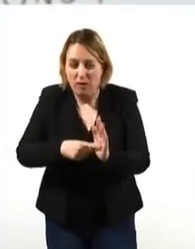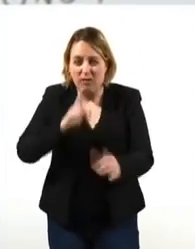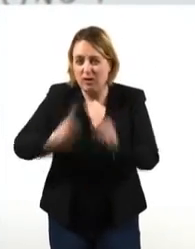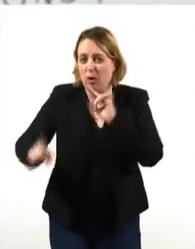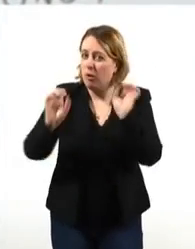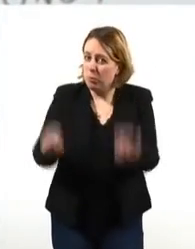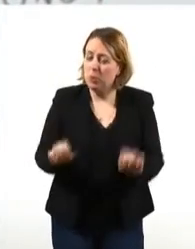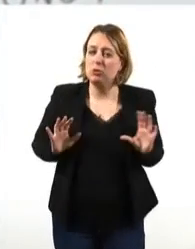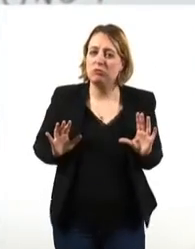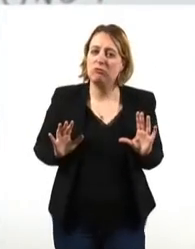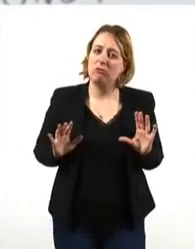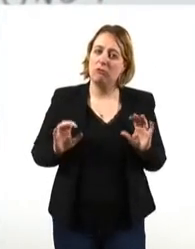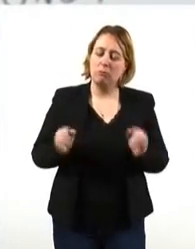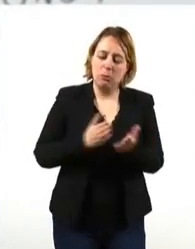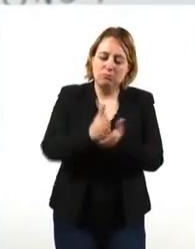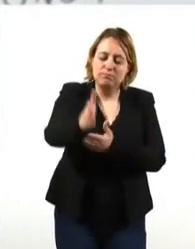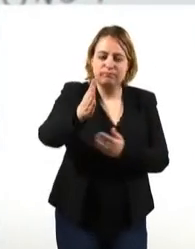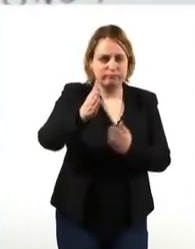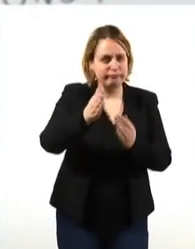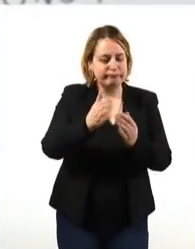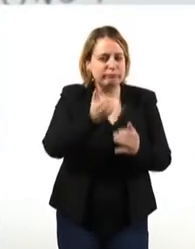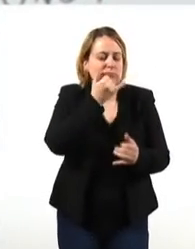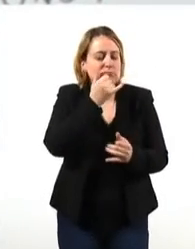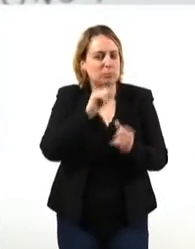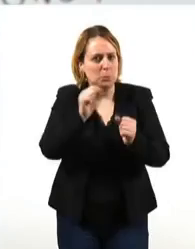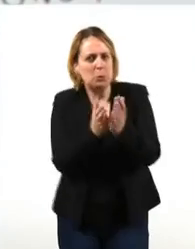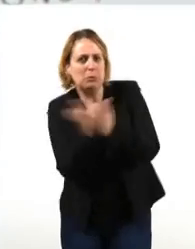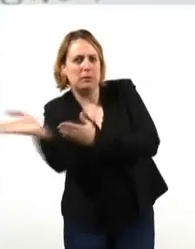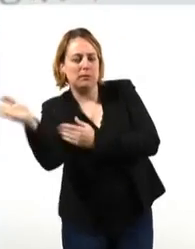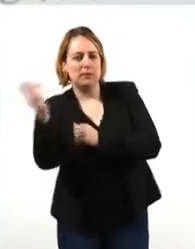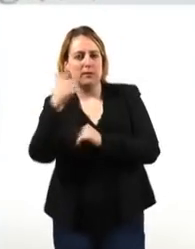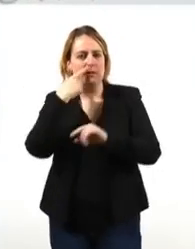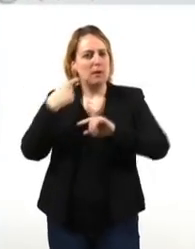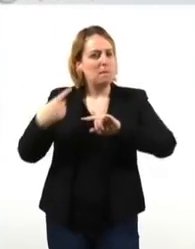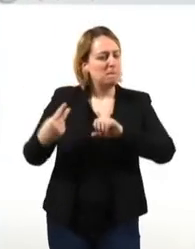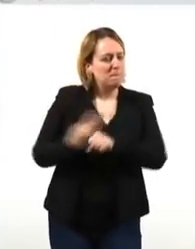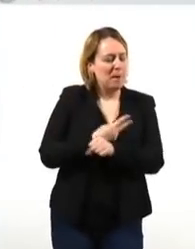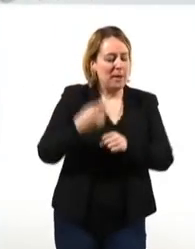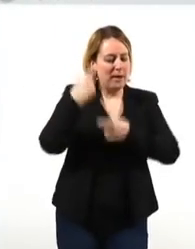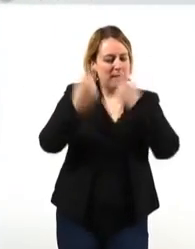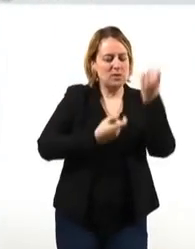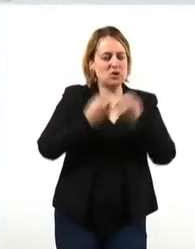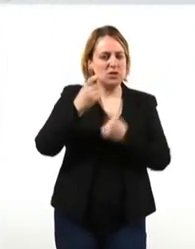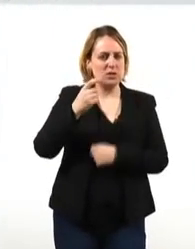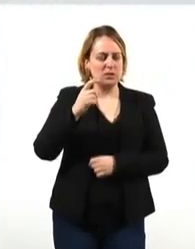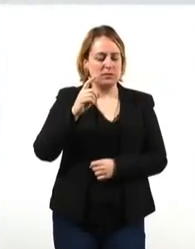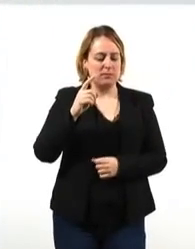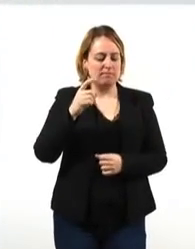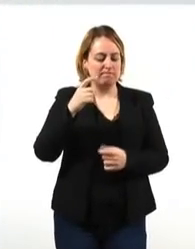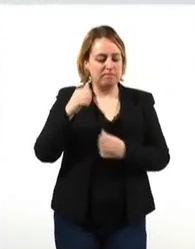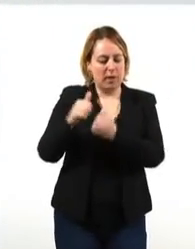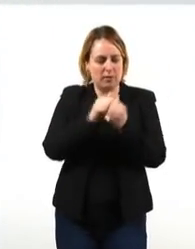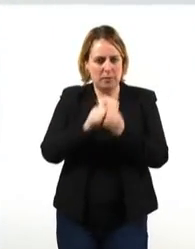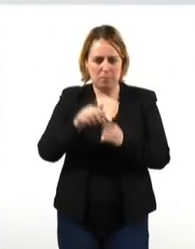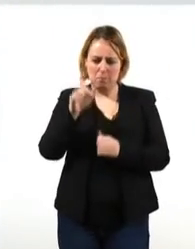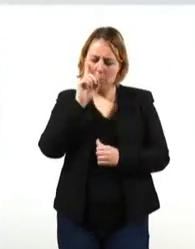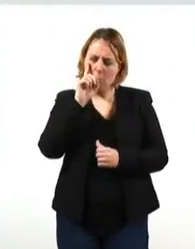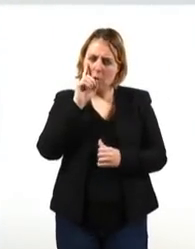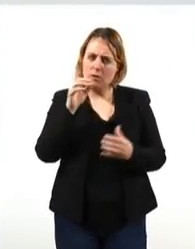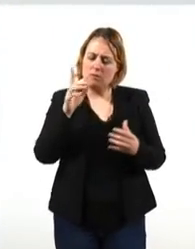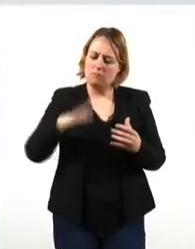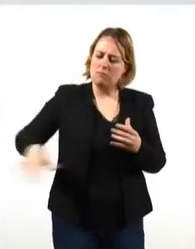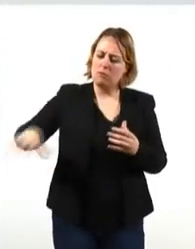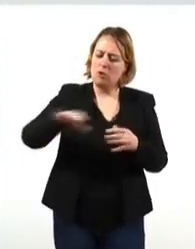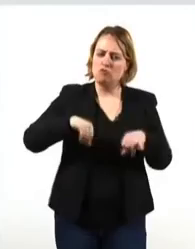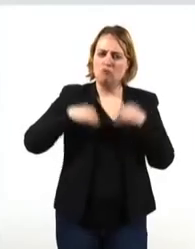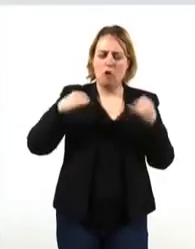faut absolument qu'on puisse creuser davantage avec vous pourquoi on arrive à une situation où, finalement, les jeunes ont l'impression